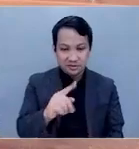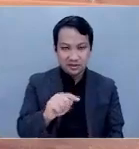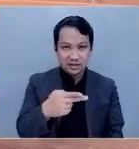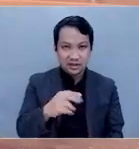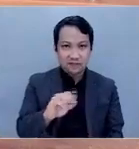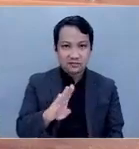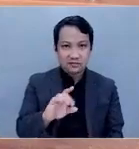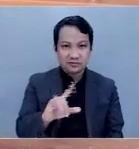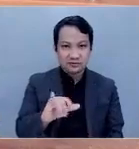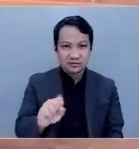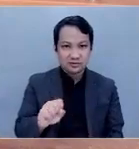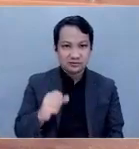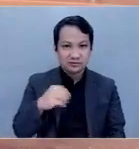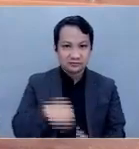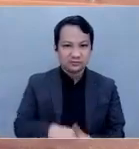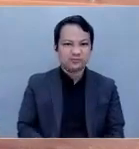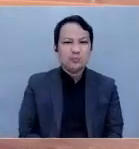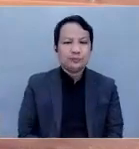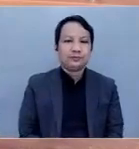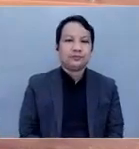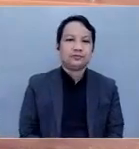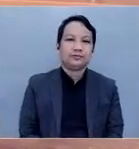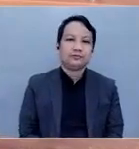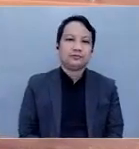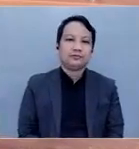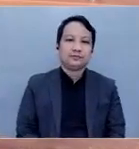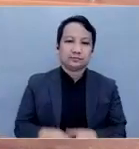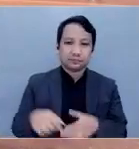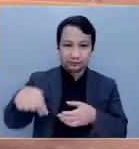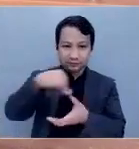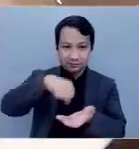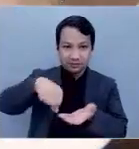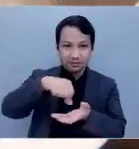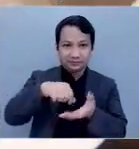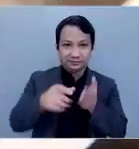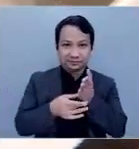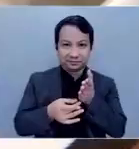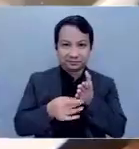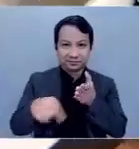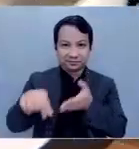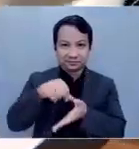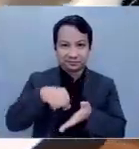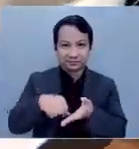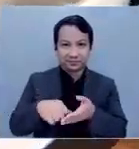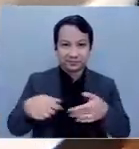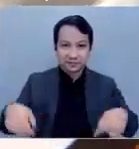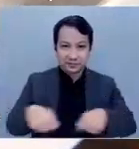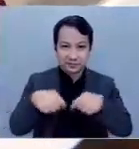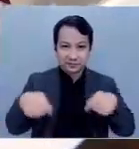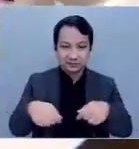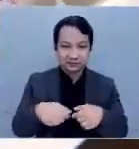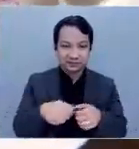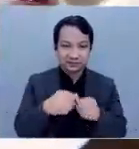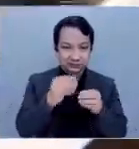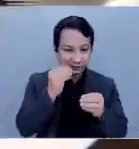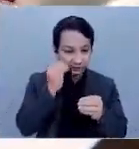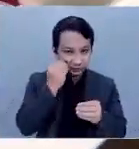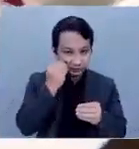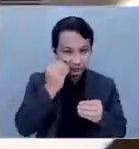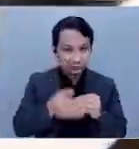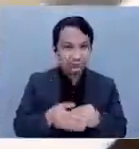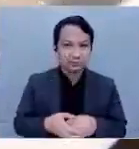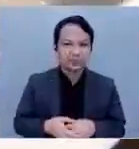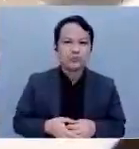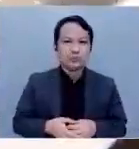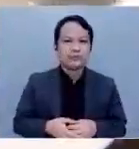your immune system. So, nagpainit ako ng mantika dito at ating igigisa na ang ating sibuyas. So, ganito lang